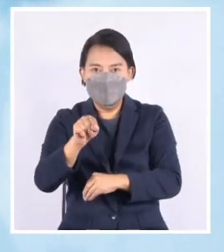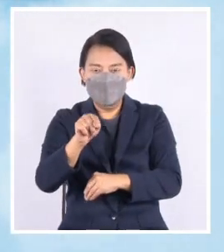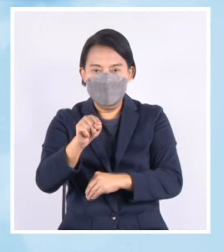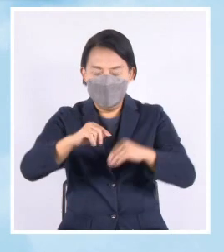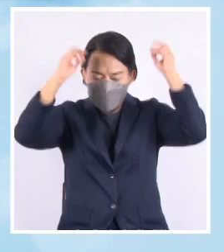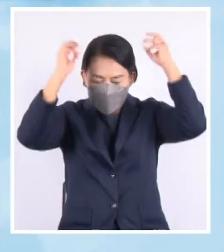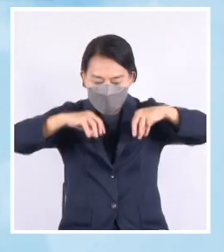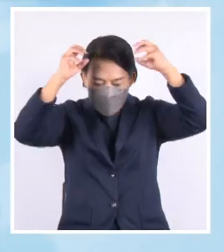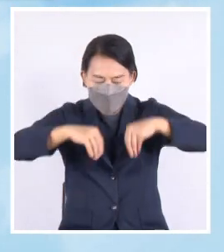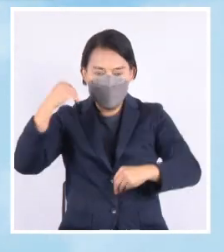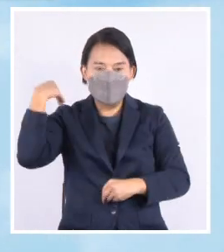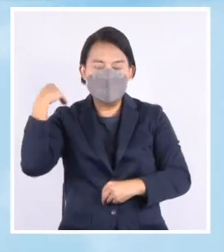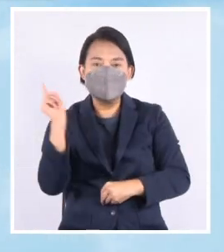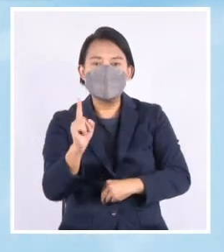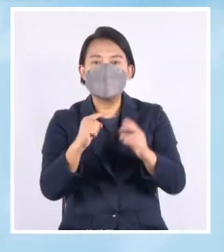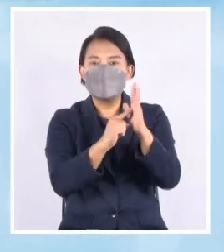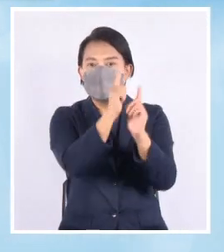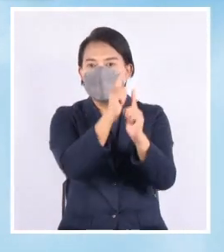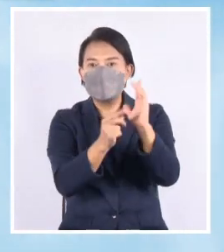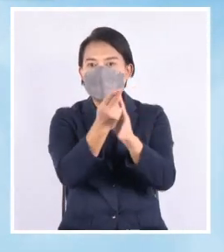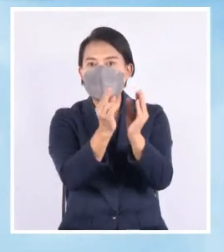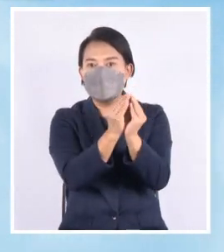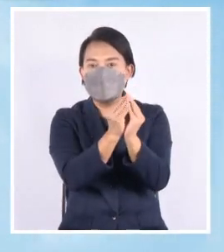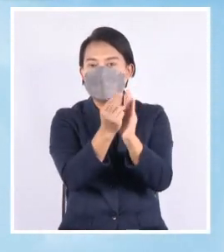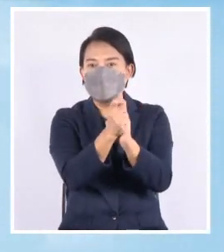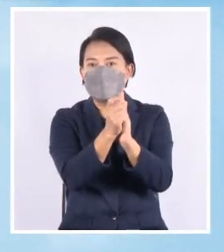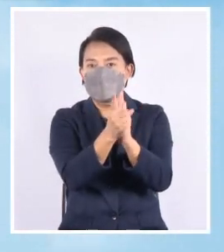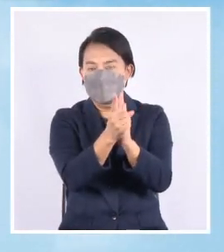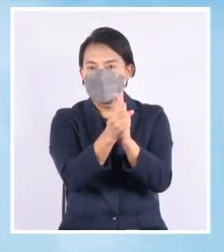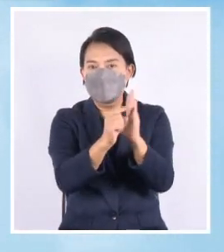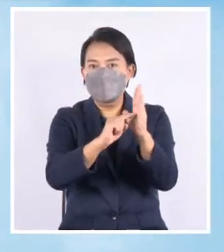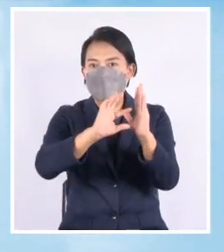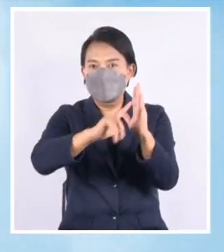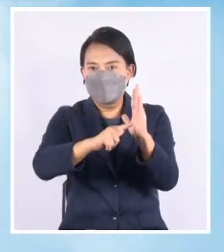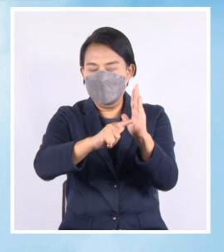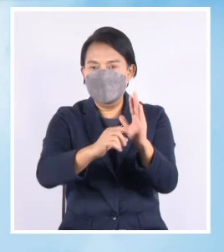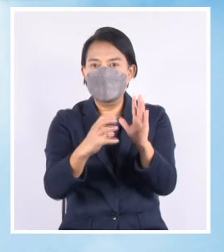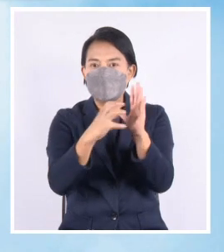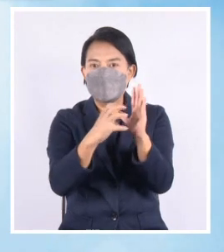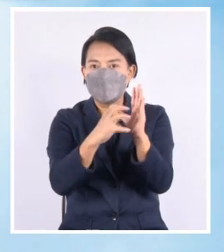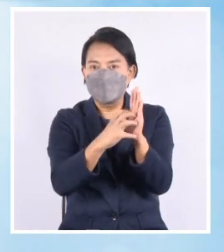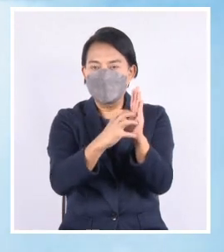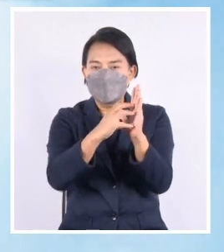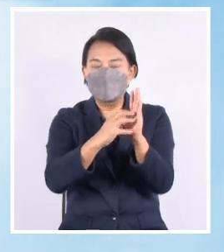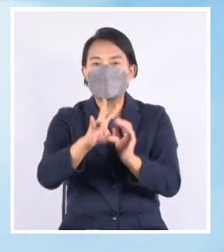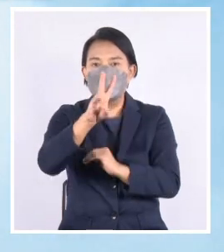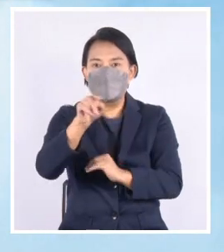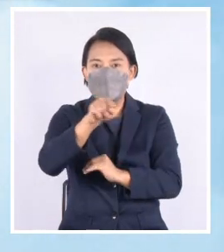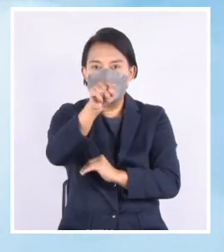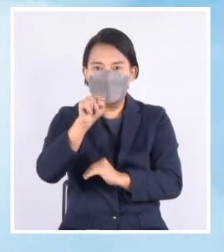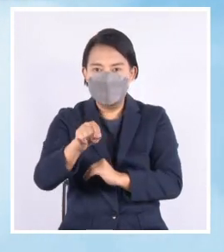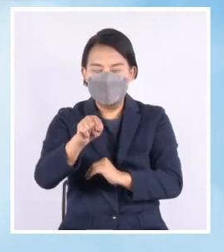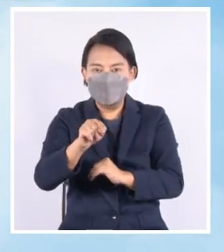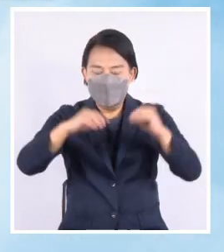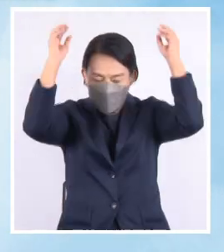ตกหนักบางแห่งบริเวณจังหวัดเลยหนองบัวลำพูอุดรธานีชัยภูมิภาคกลางมีฝนฟ้าคะนอง170ของพื้นที่กับมีฝ